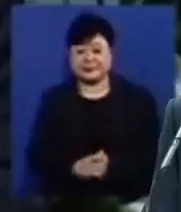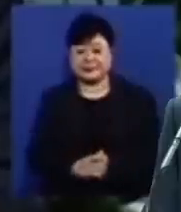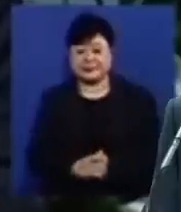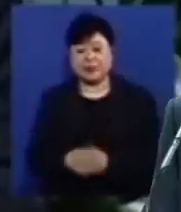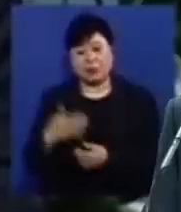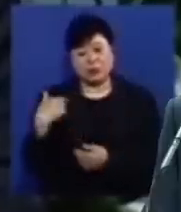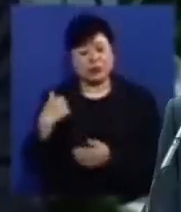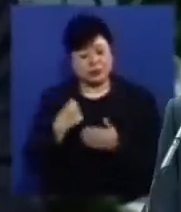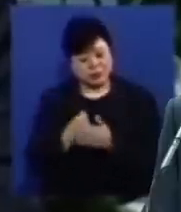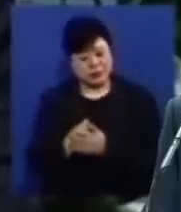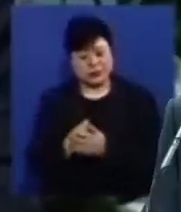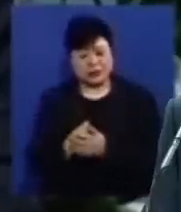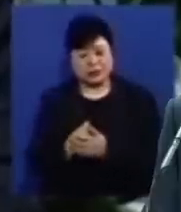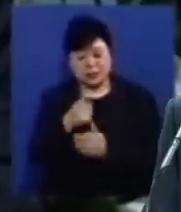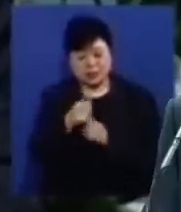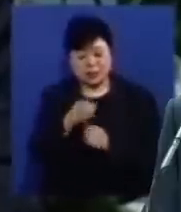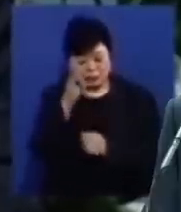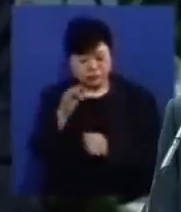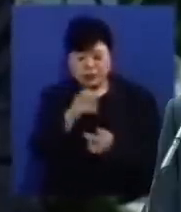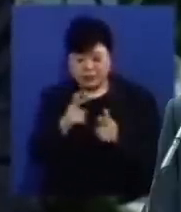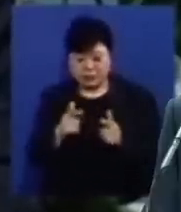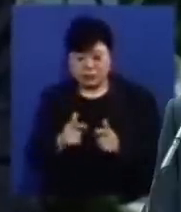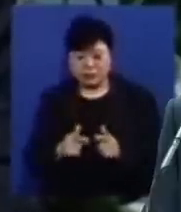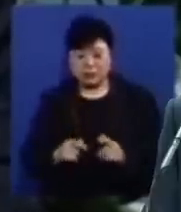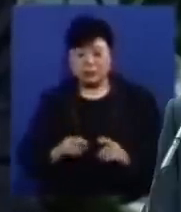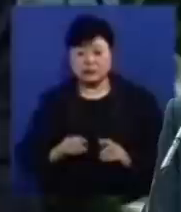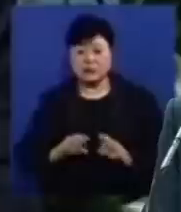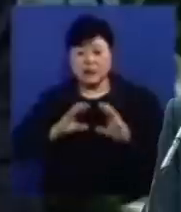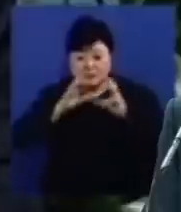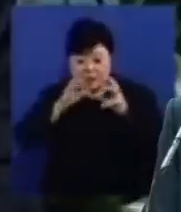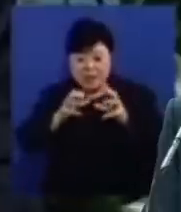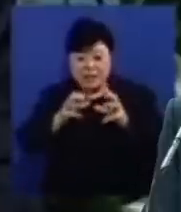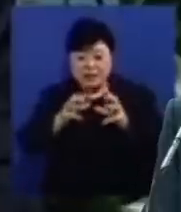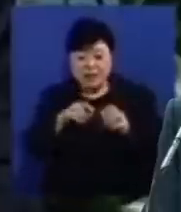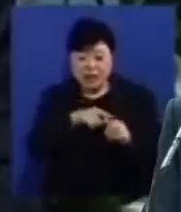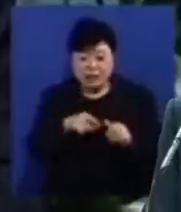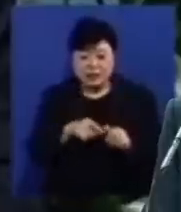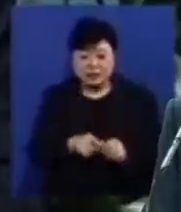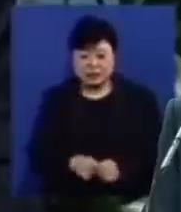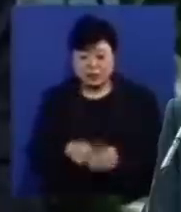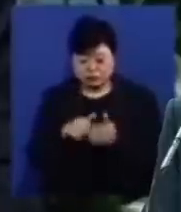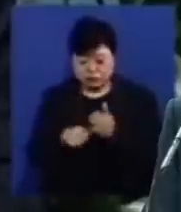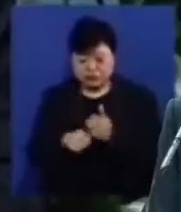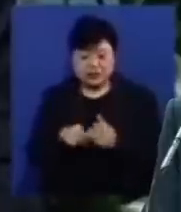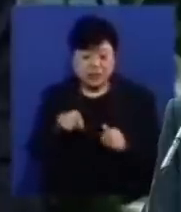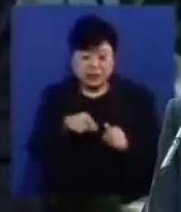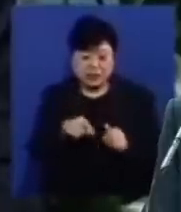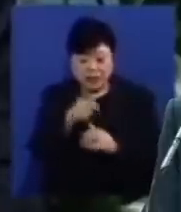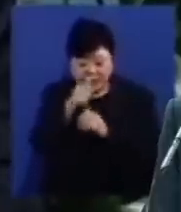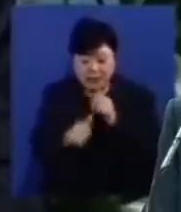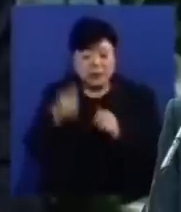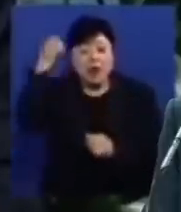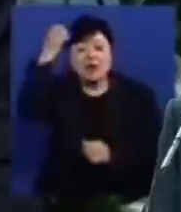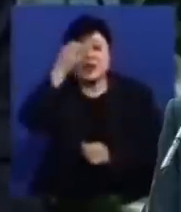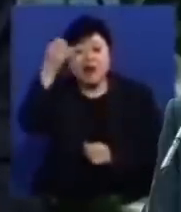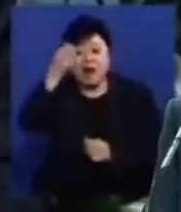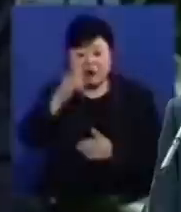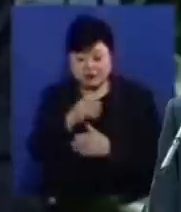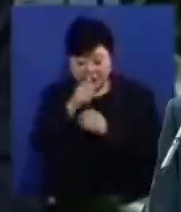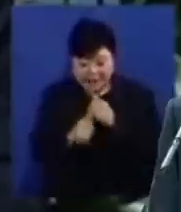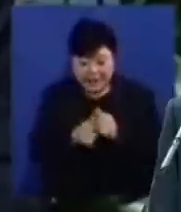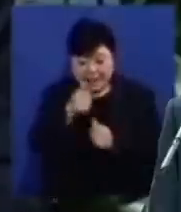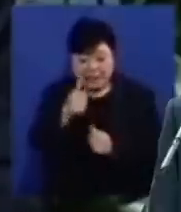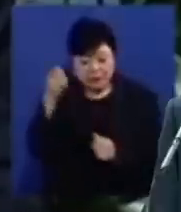모르니까요. 하나님 물질이 아닌 세상의 모든 교육은 물질적인 교육인데 하나님은 영이 있습니다.